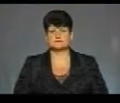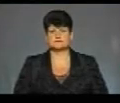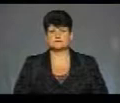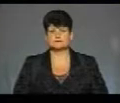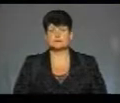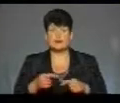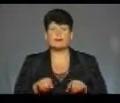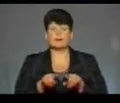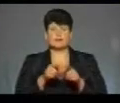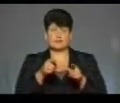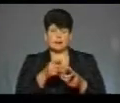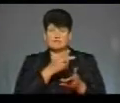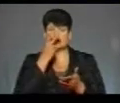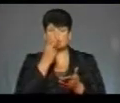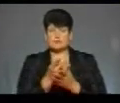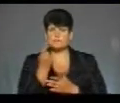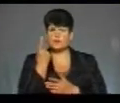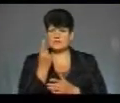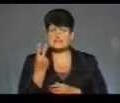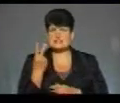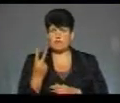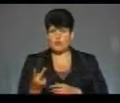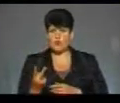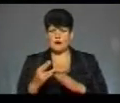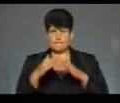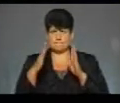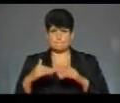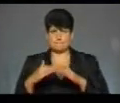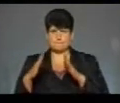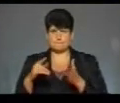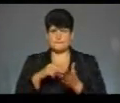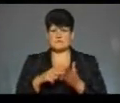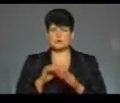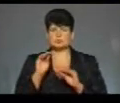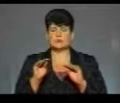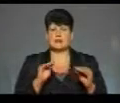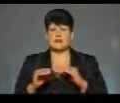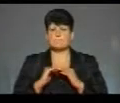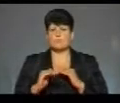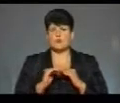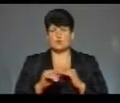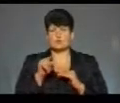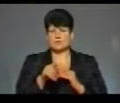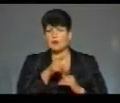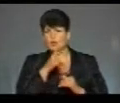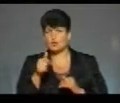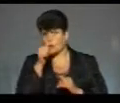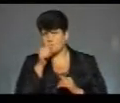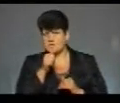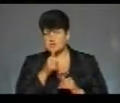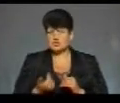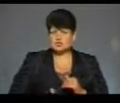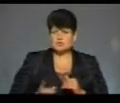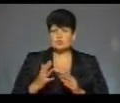Так, з висоти виглядає одне із двох наметових містечок, облаштованих на полігоні. У них протягом місяця